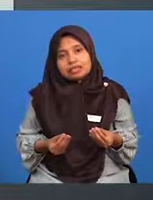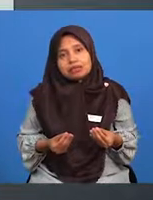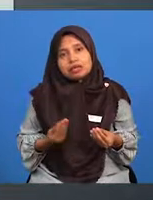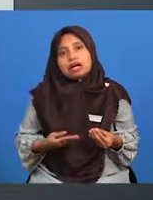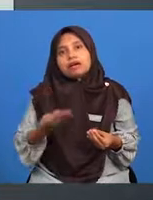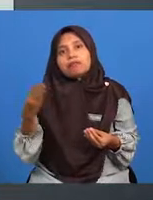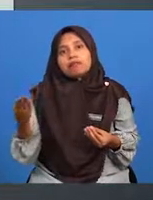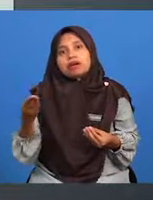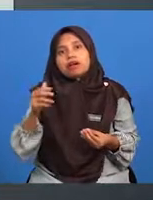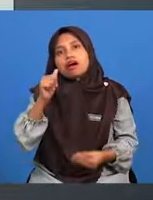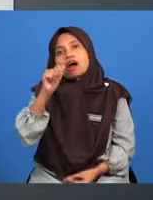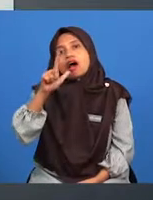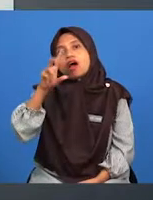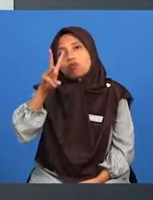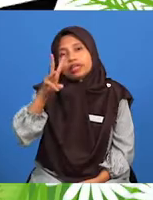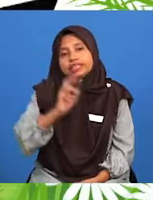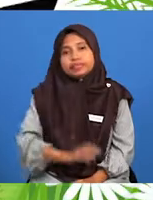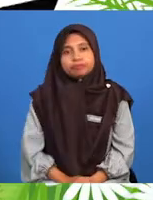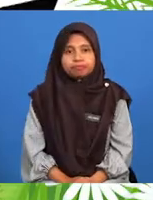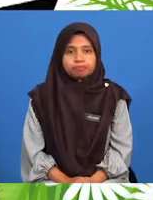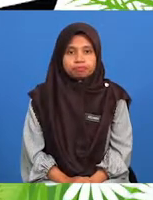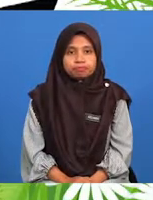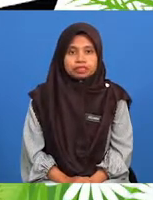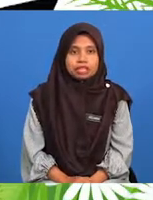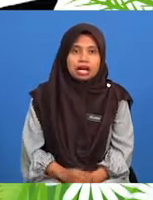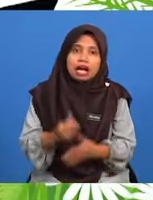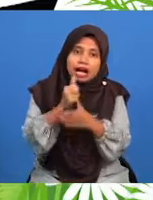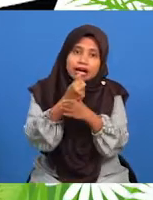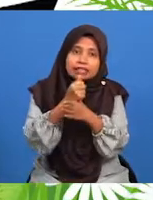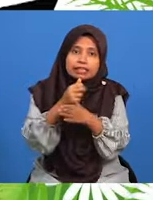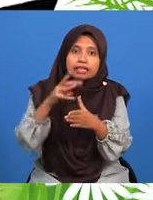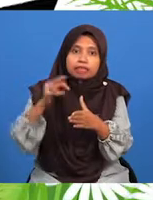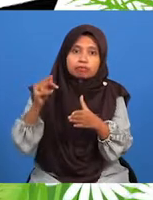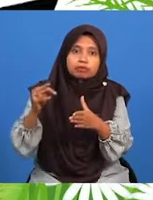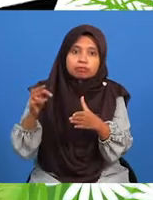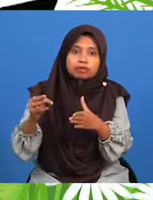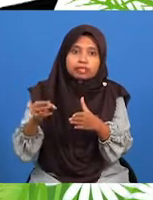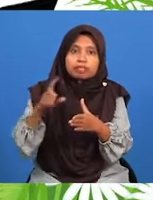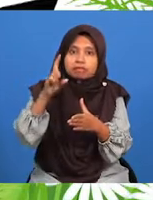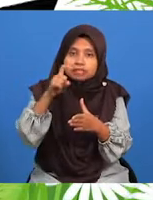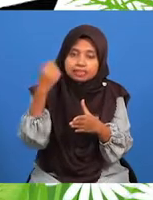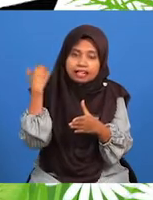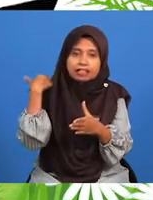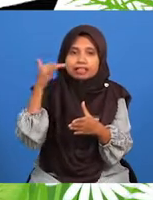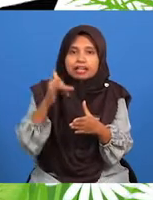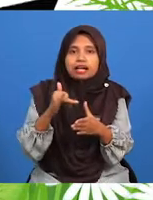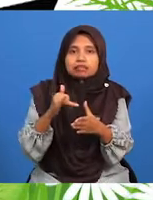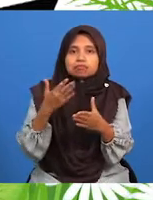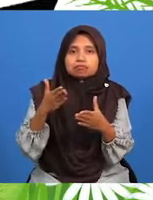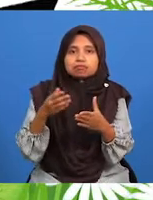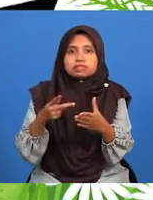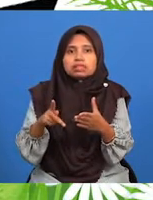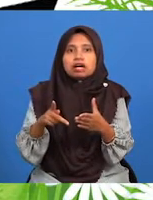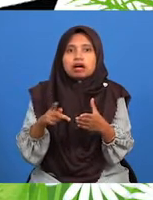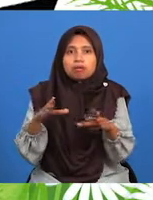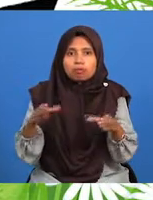barang al-Wadi'ah. Antara murid-murid Ustazah ni mesti ada yang pernah menjalankan